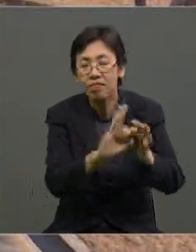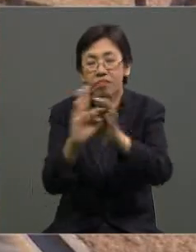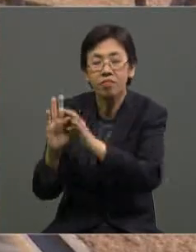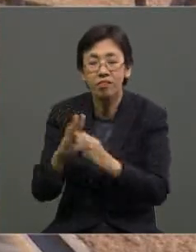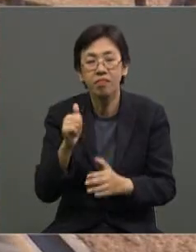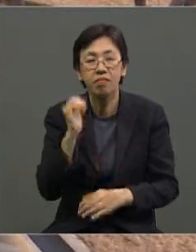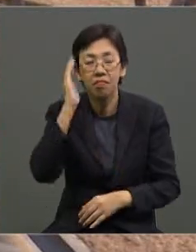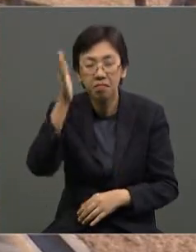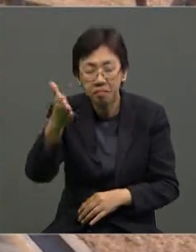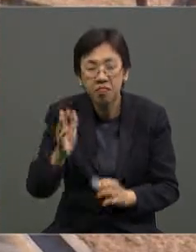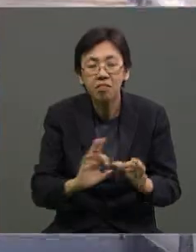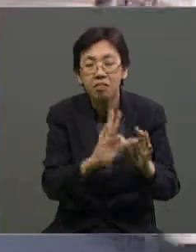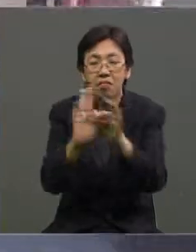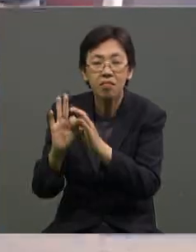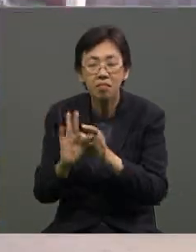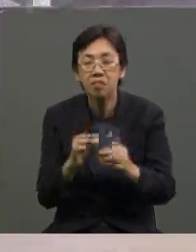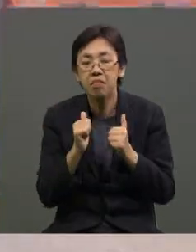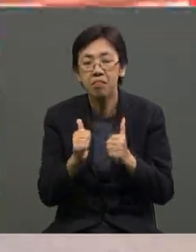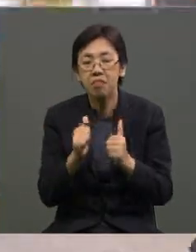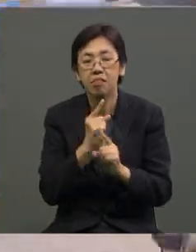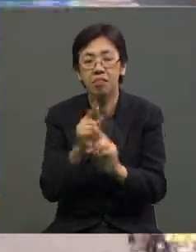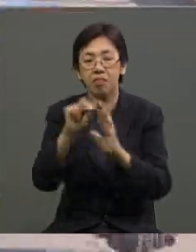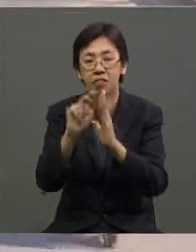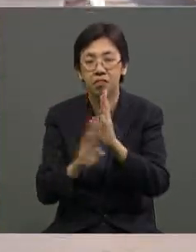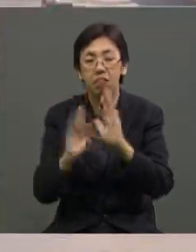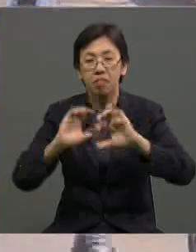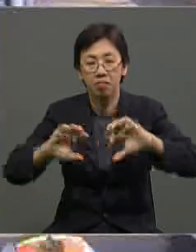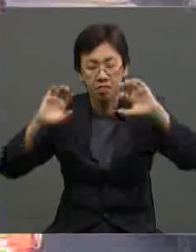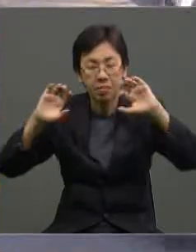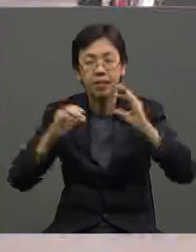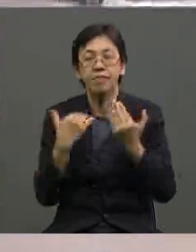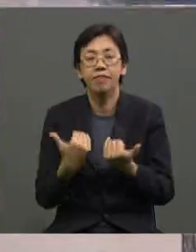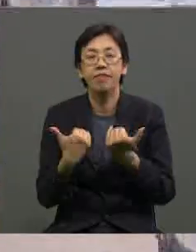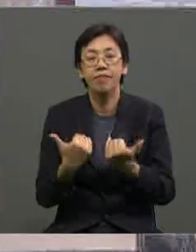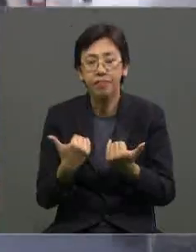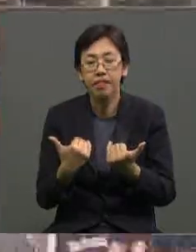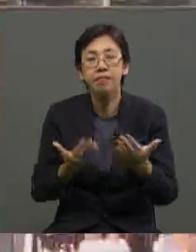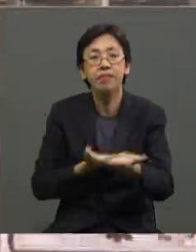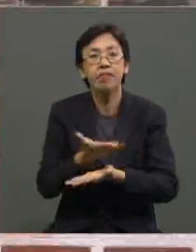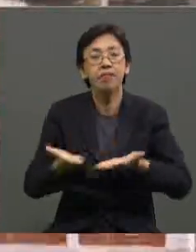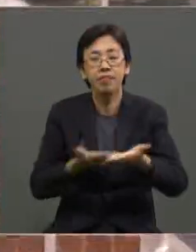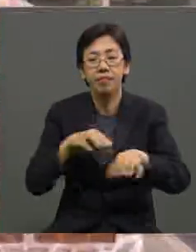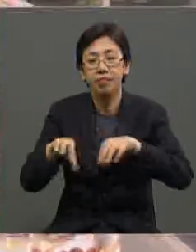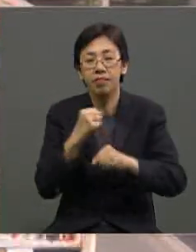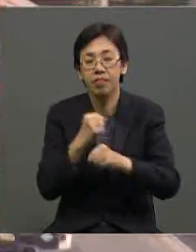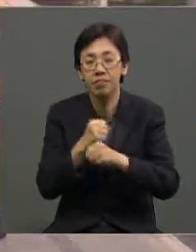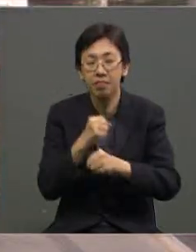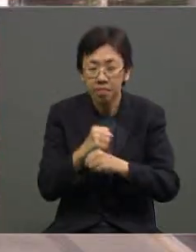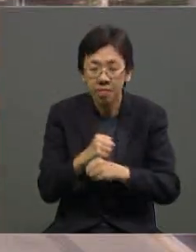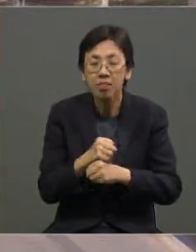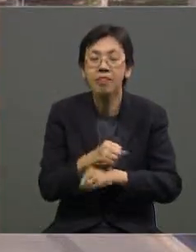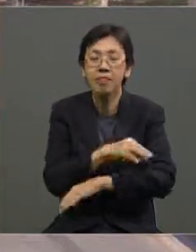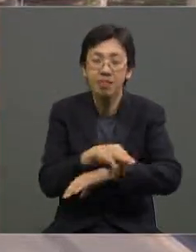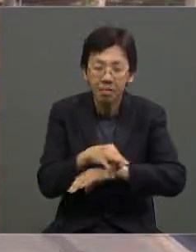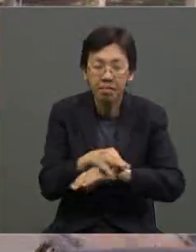คะจะได้มีการเชื่อมต่อแบบไร้รอยต่อตามนโยบายของรัฐบาลตอนนี้เนี่ยอยู่ระหว่างพิจารณาจัดทำผังและแบบการพั